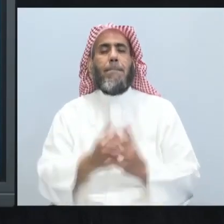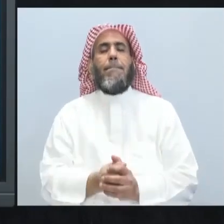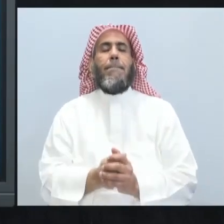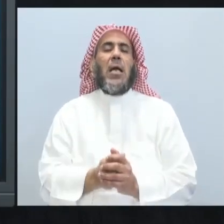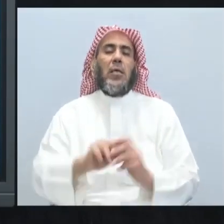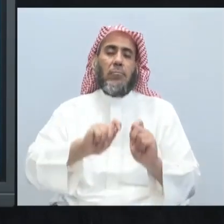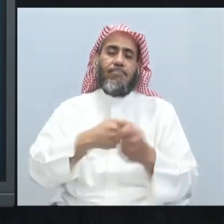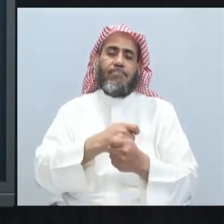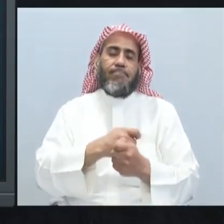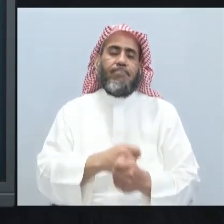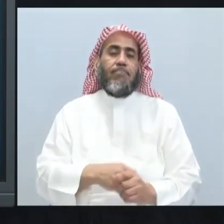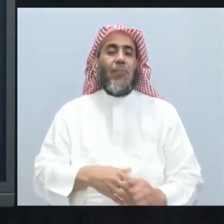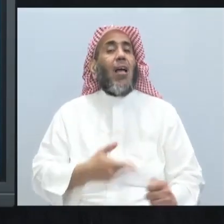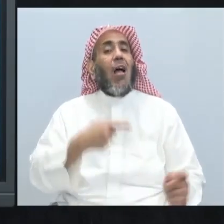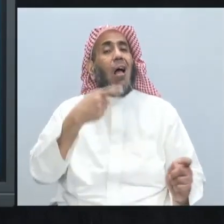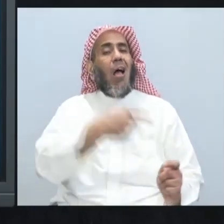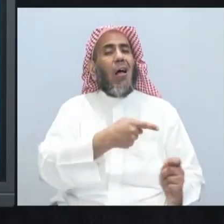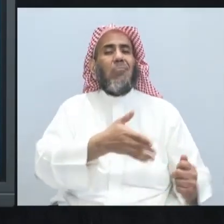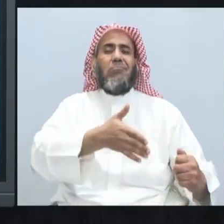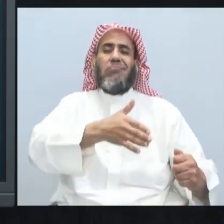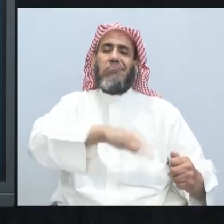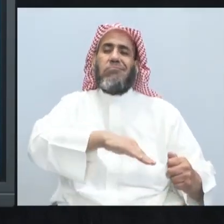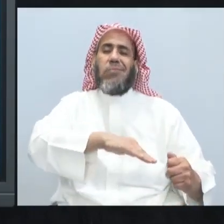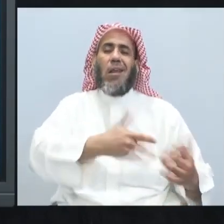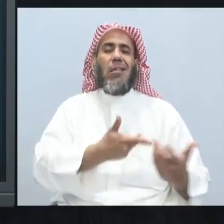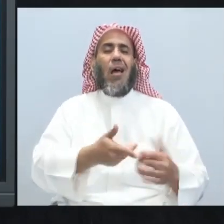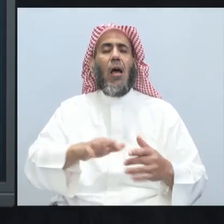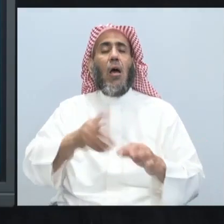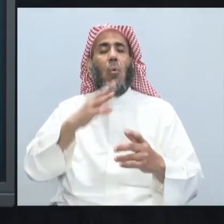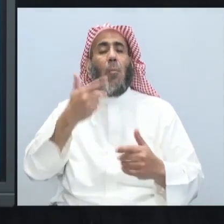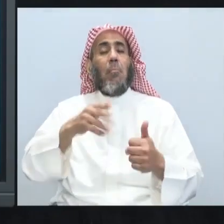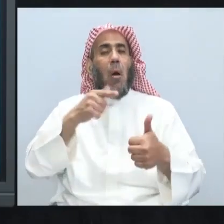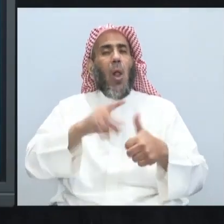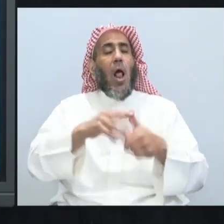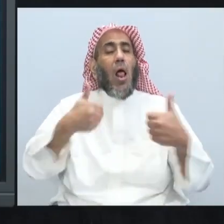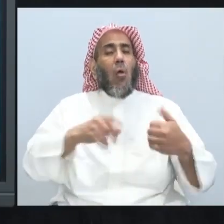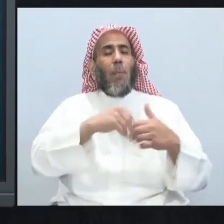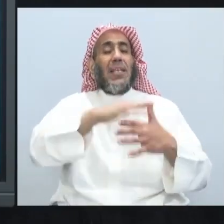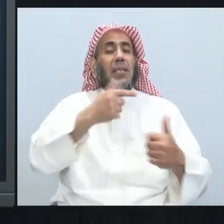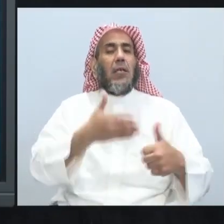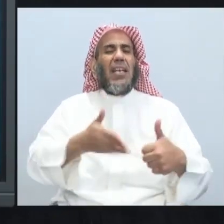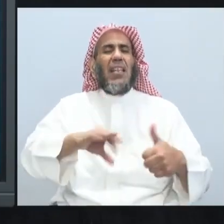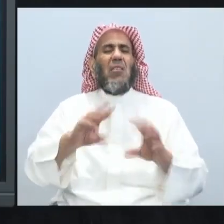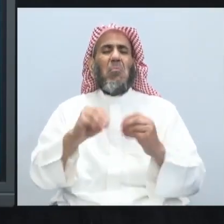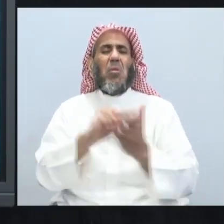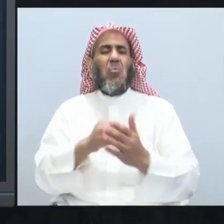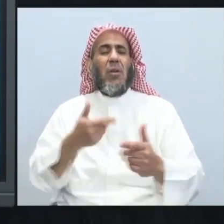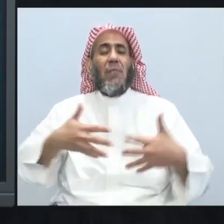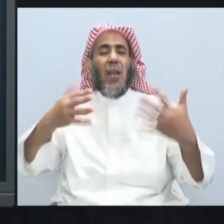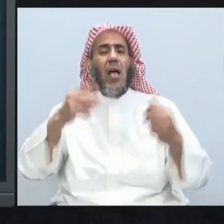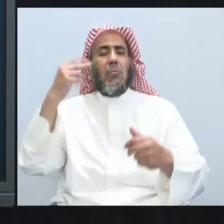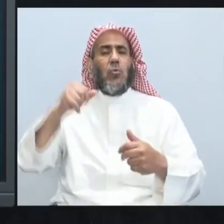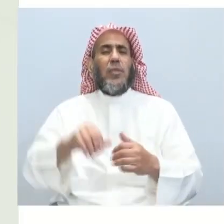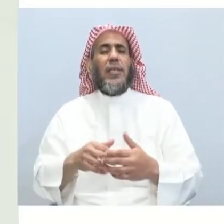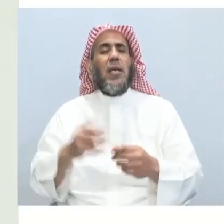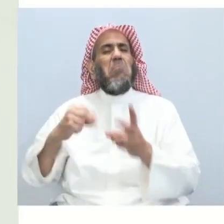ذلك الرثاء هذا ايضا الغرض الثالث مغرض تقليديه بعد غزل ثم المدح ثم الرثاء الرثاء يشابه مضمون شعر الرثاء في الادب السعودي